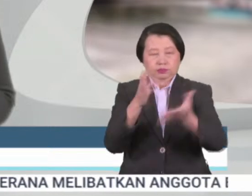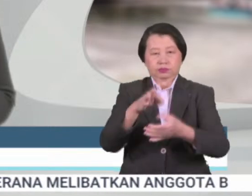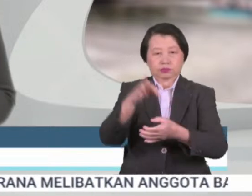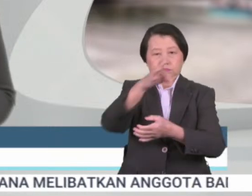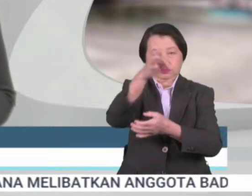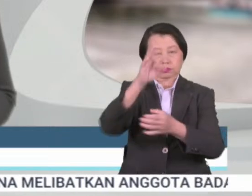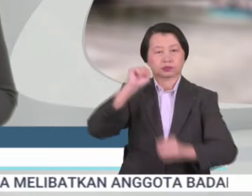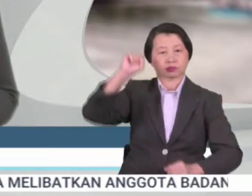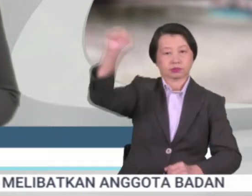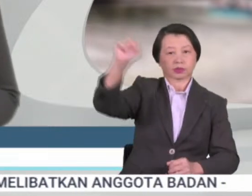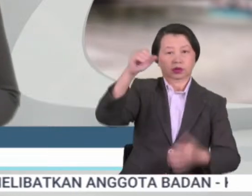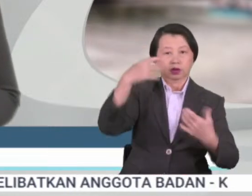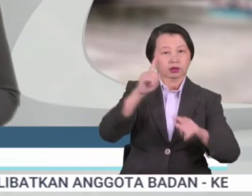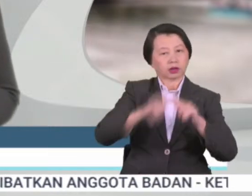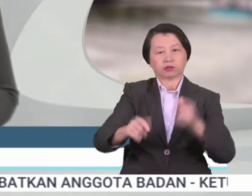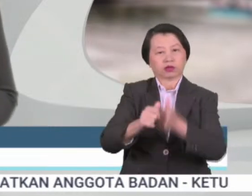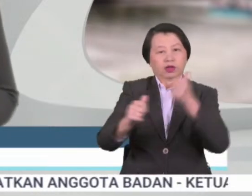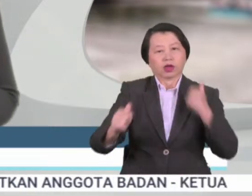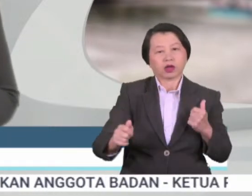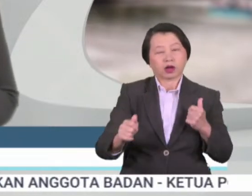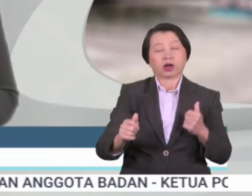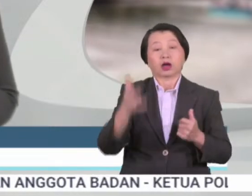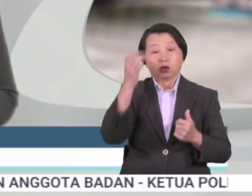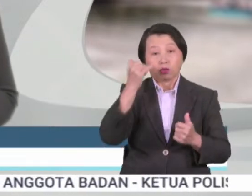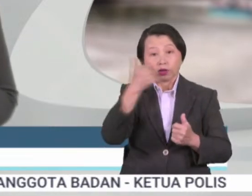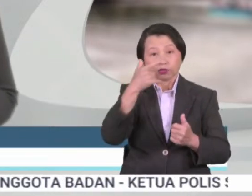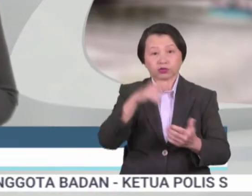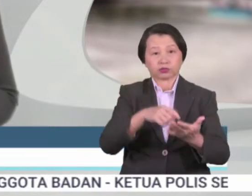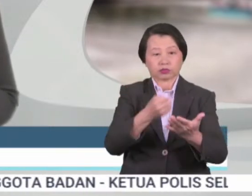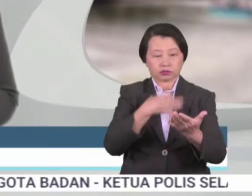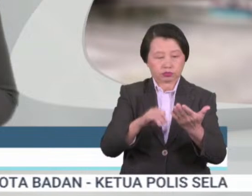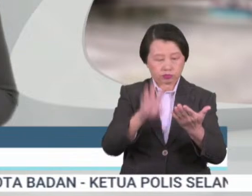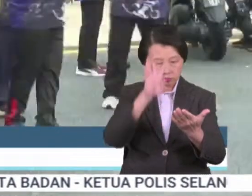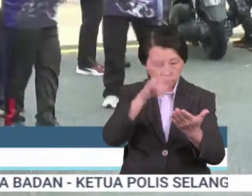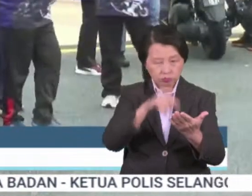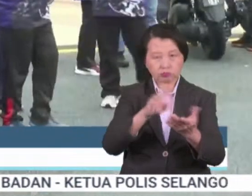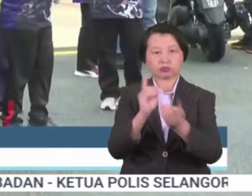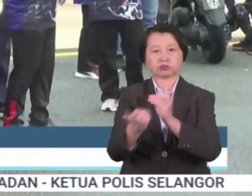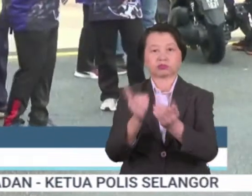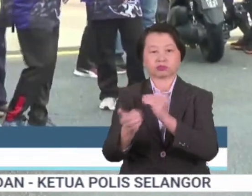Kemerdekaan itu tidak dapat dielakkan berikutan perubahan era